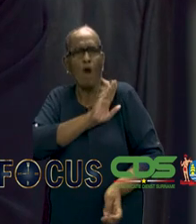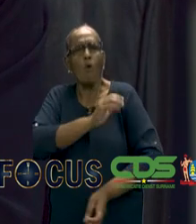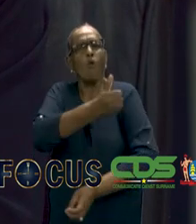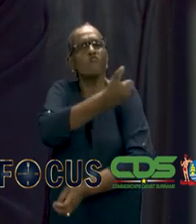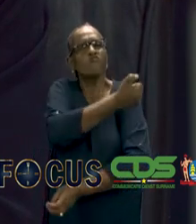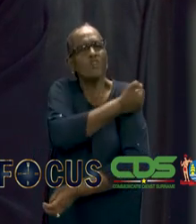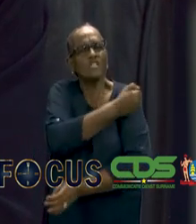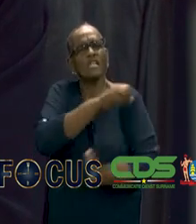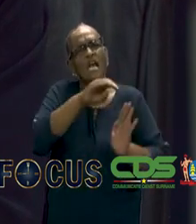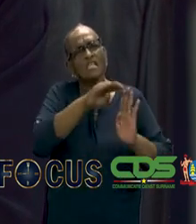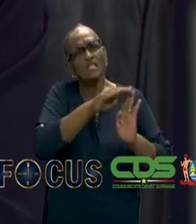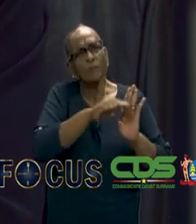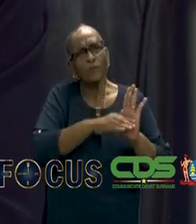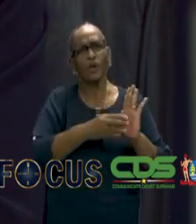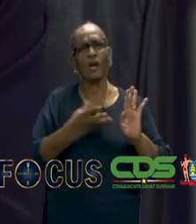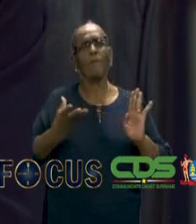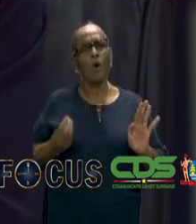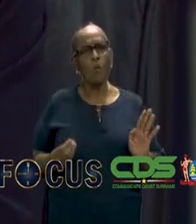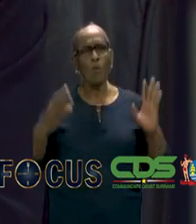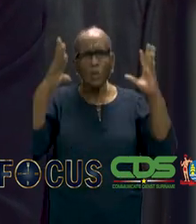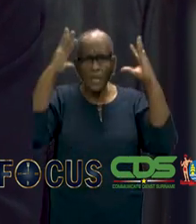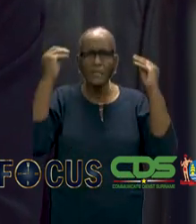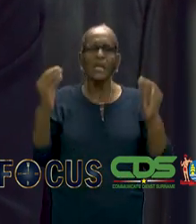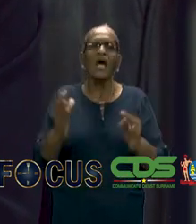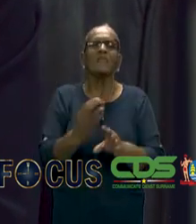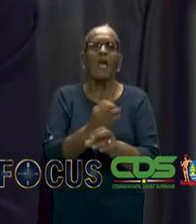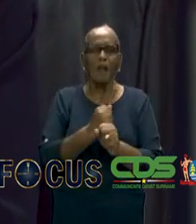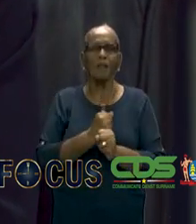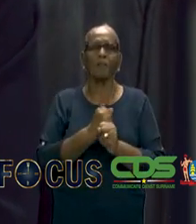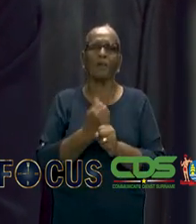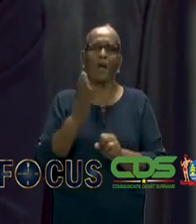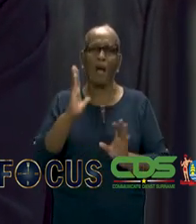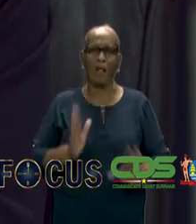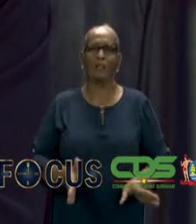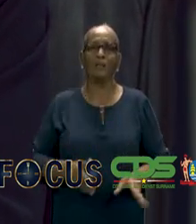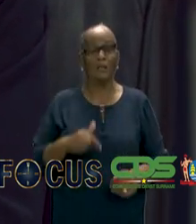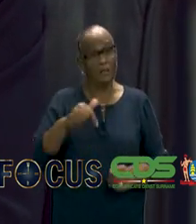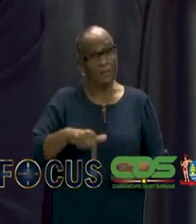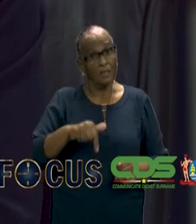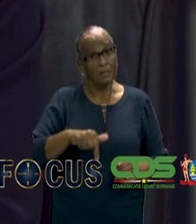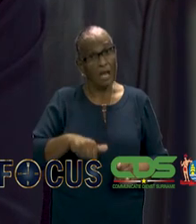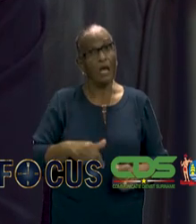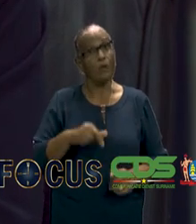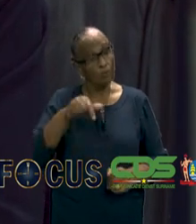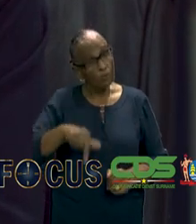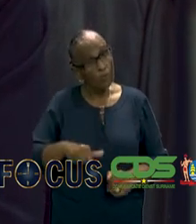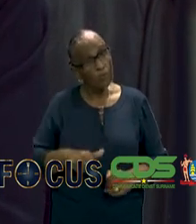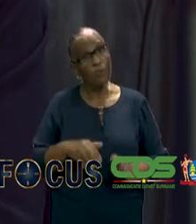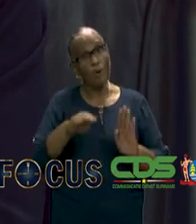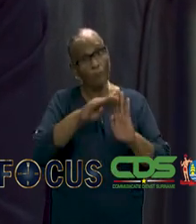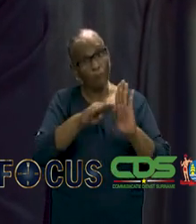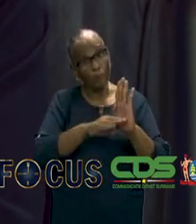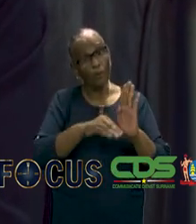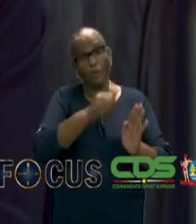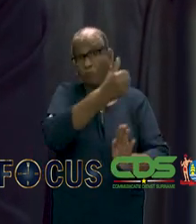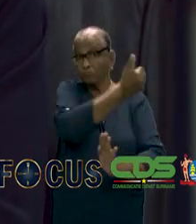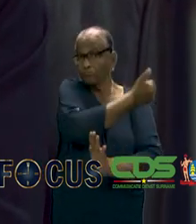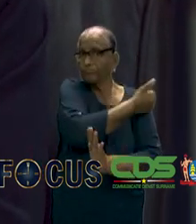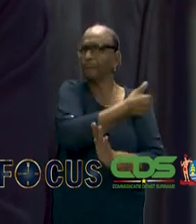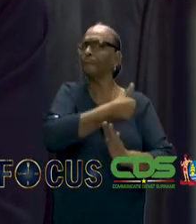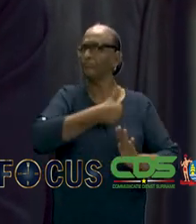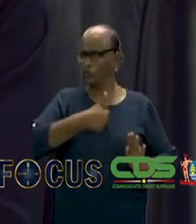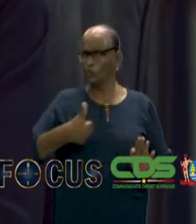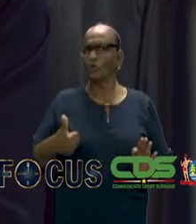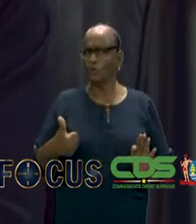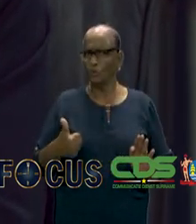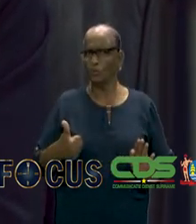vaccinatieprogramma. Vandaar dat we op dit moment een redelijk goed vaccinatieprogramma percentage dan aan